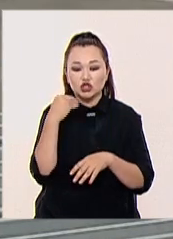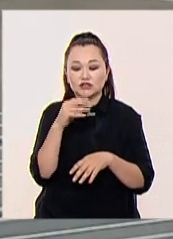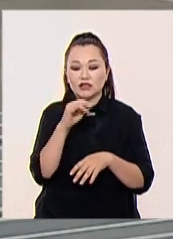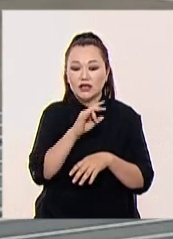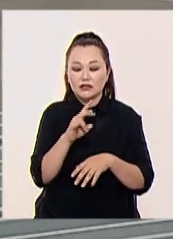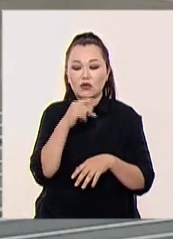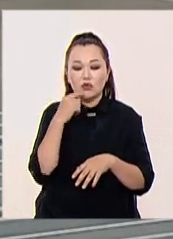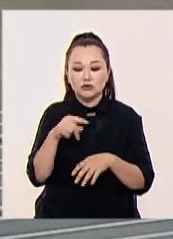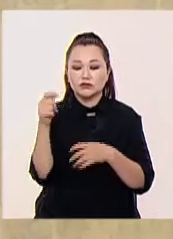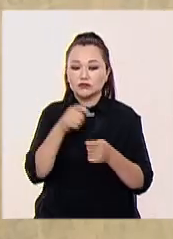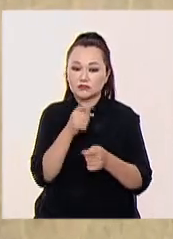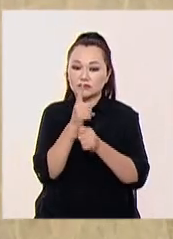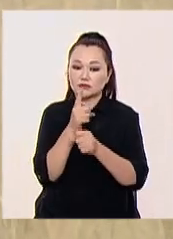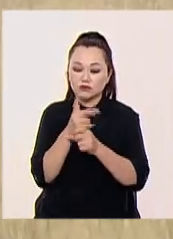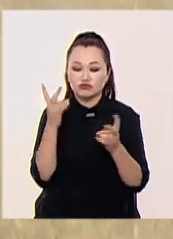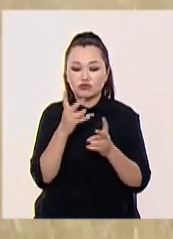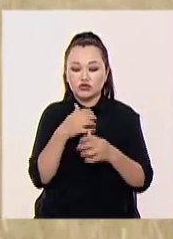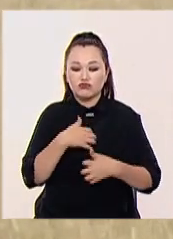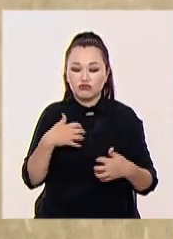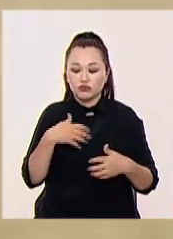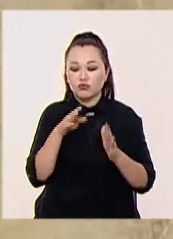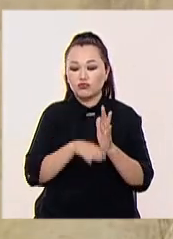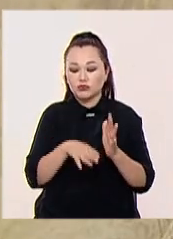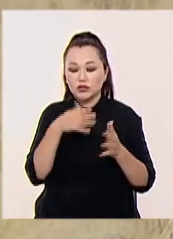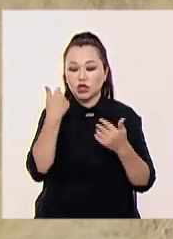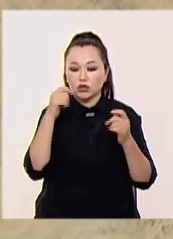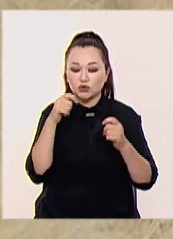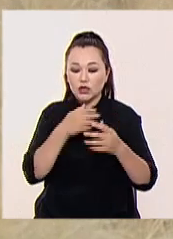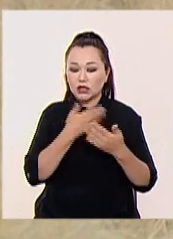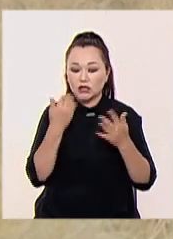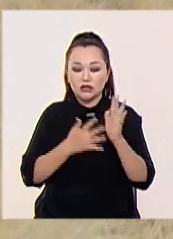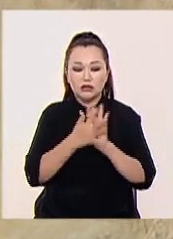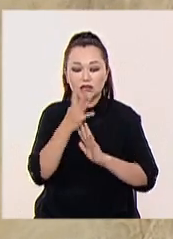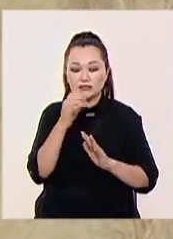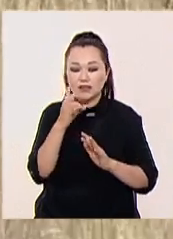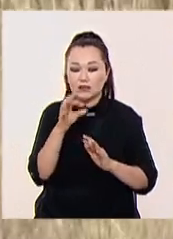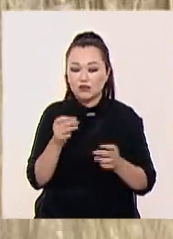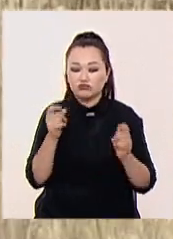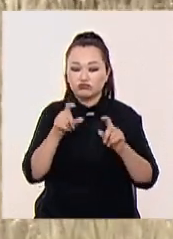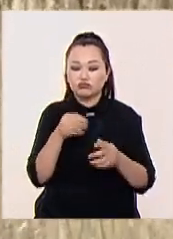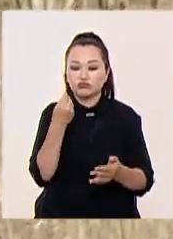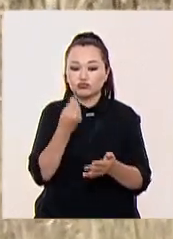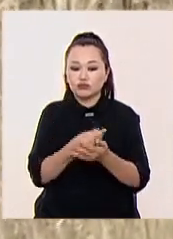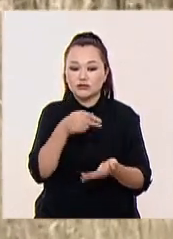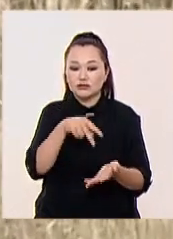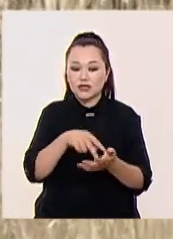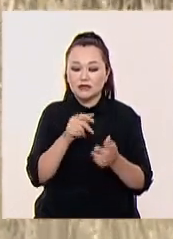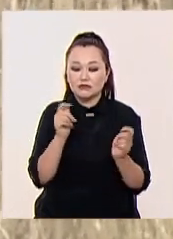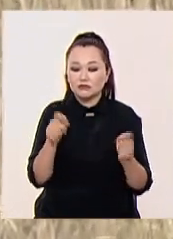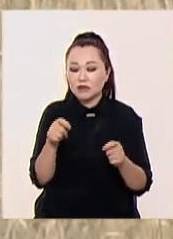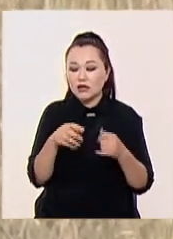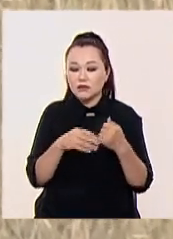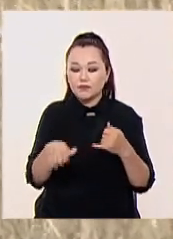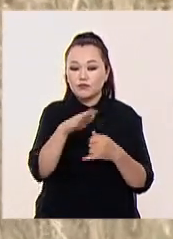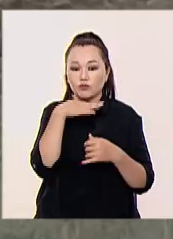ввоз российской пшеницы. Гораздо хуже животноводам. Из-за отсутствия дождей нет травы, и сено резко подскочило в цене. Пасти скот тоже негде. Вокруг